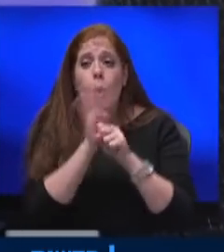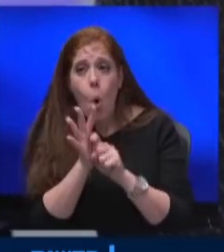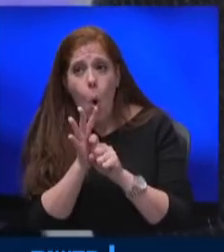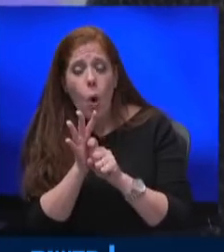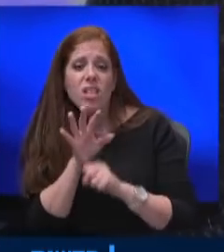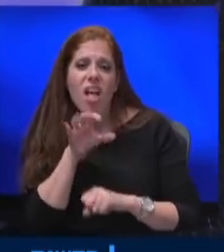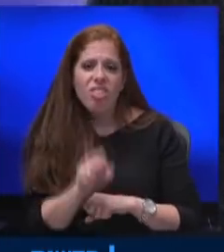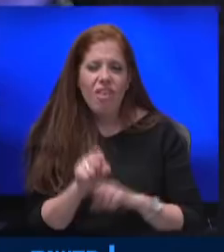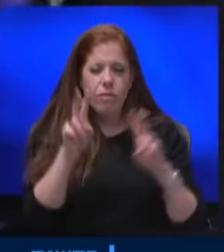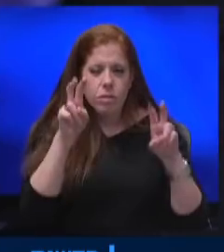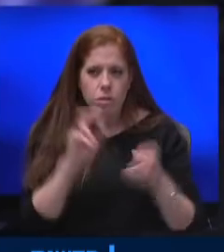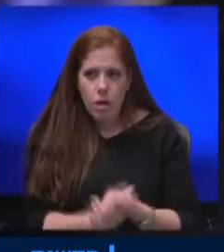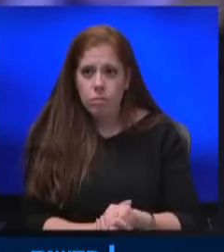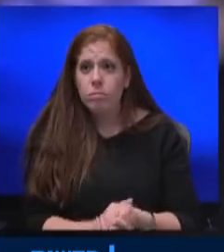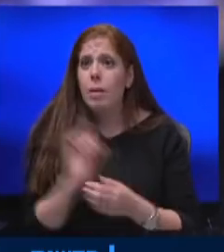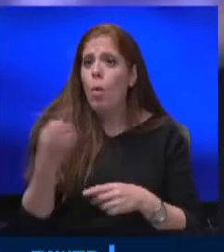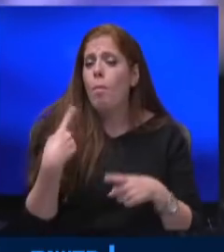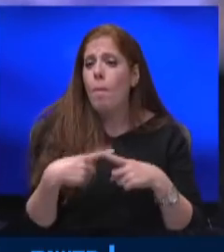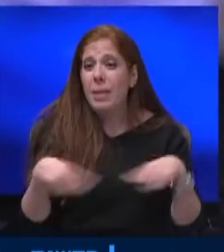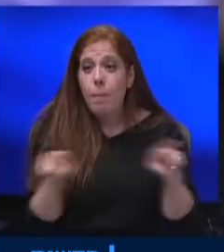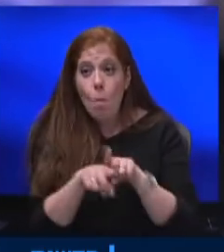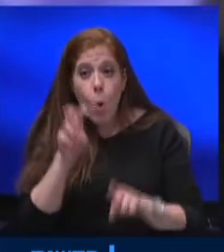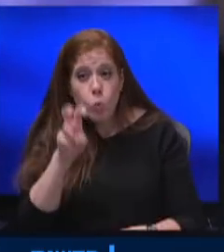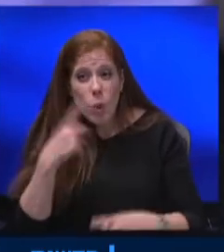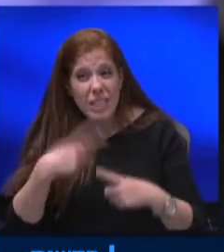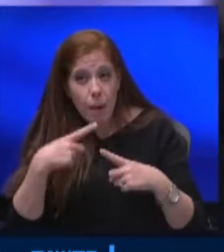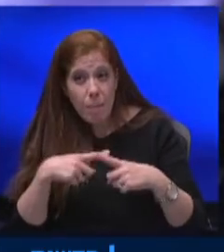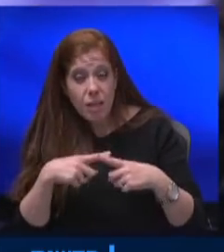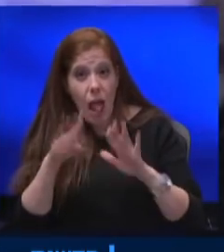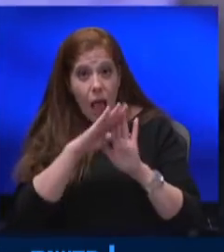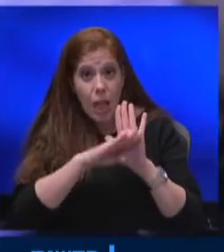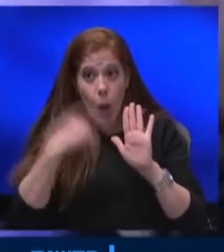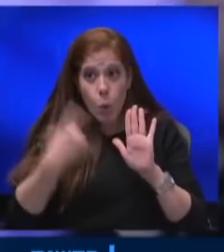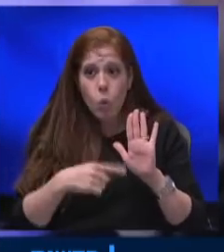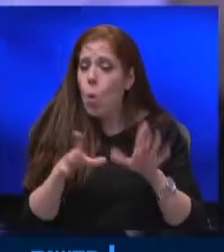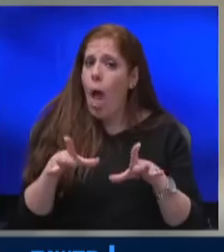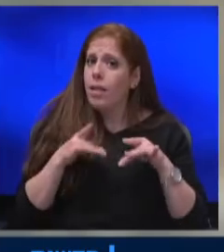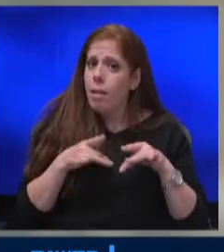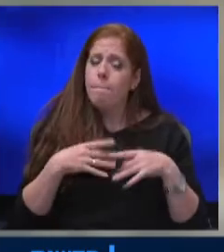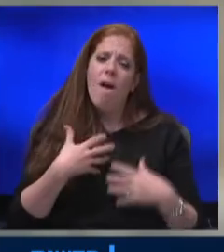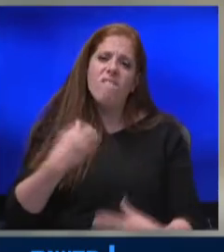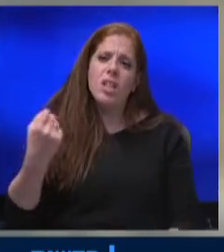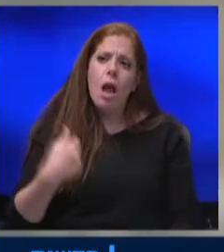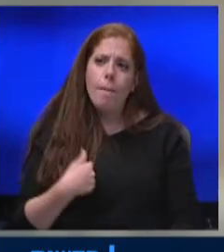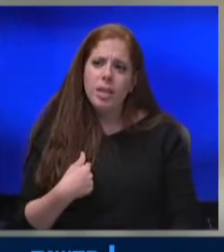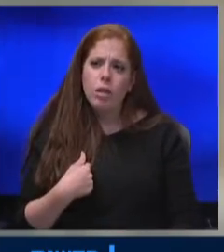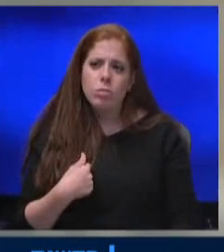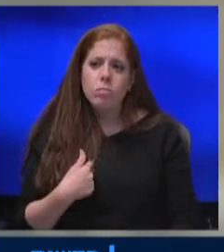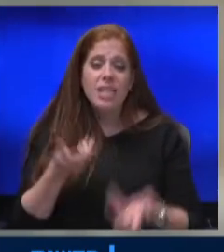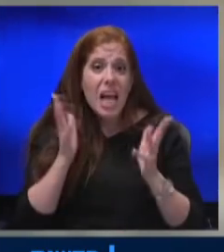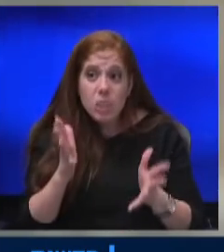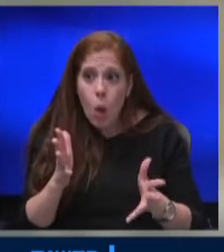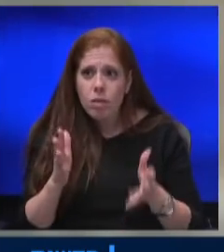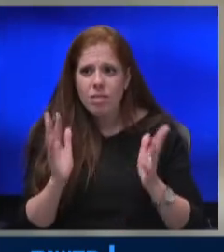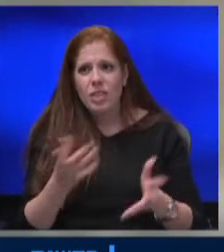לתפוס. אם כולם היו מקפידים כמו שעוזי הקפיד על ההנחיות, עוזי לא היה נדבק ונלקח מאיתנו. זה אסון, זה